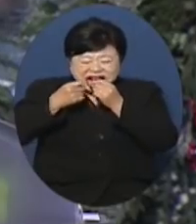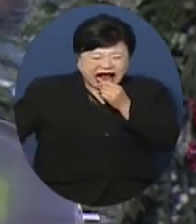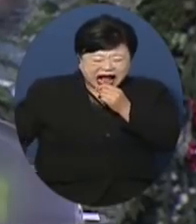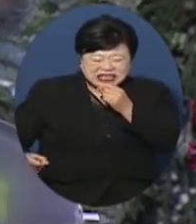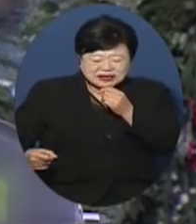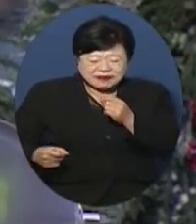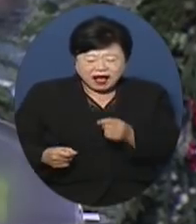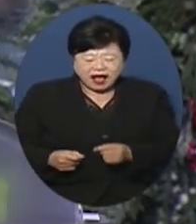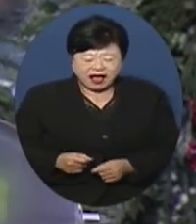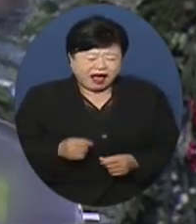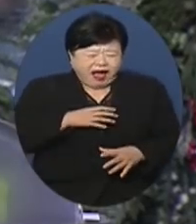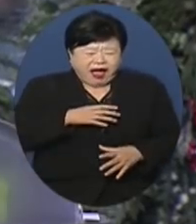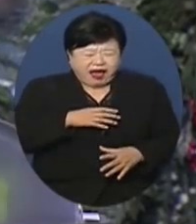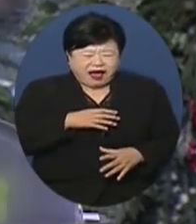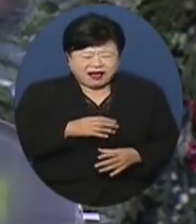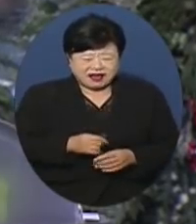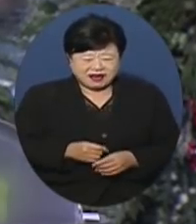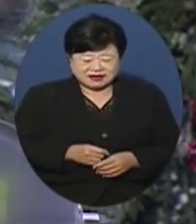죽네.